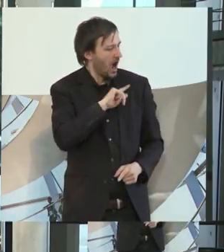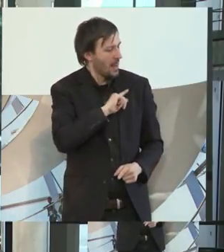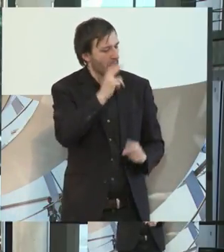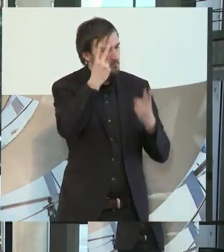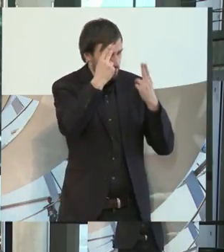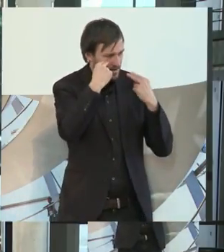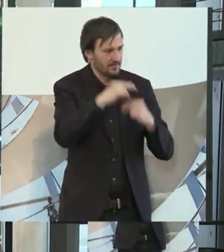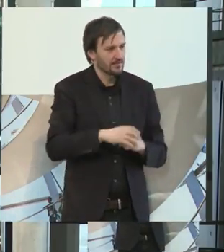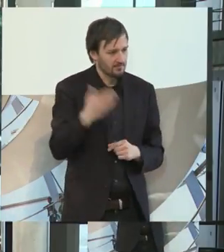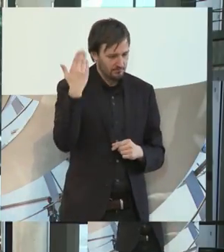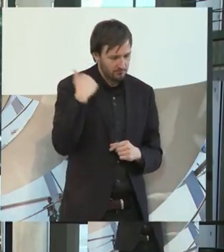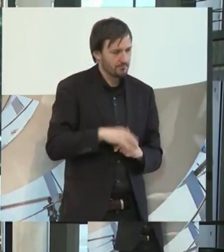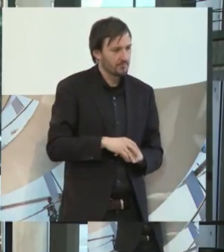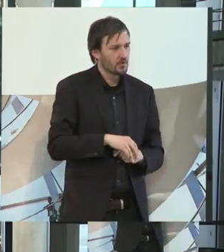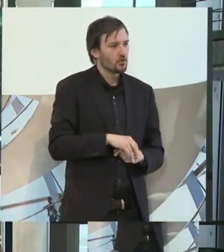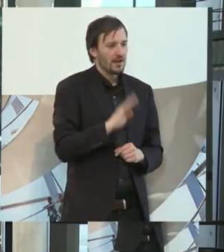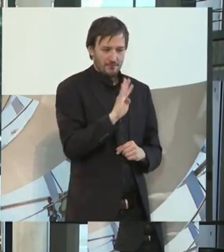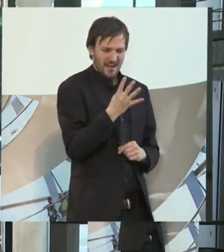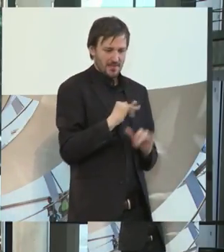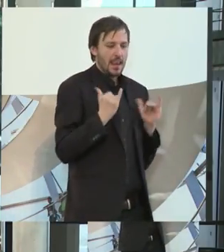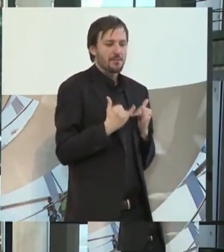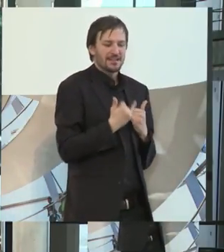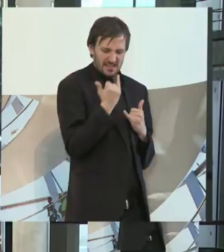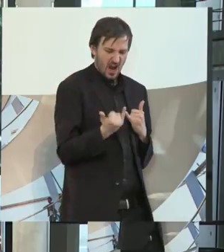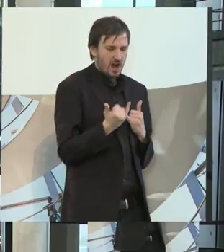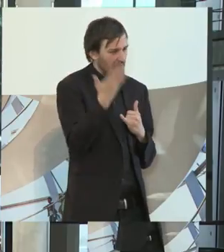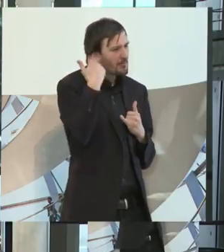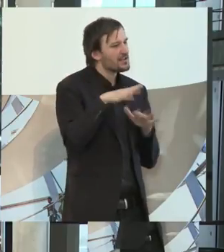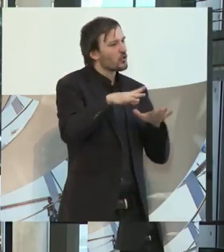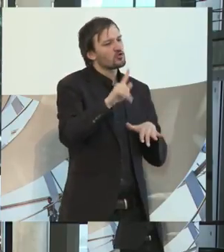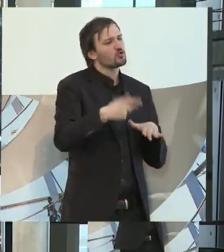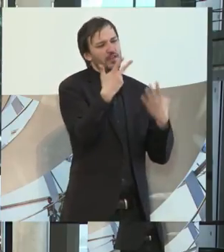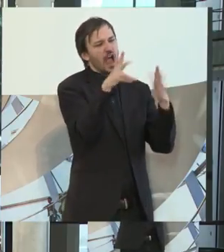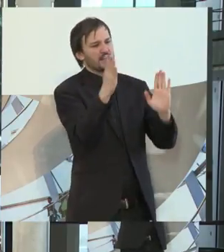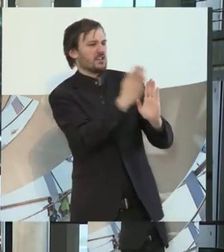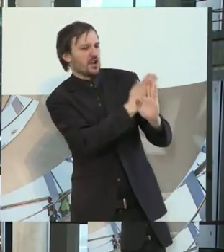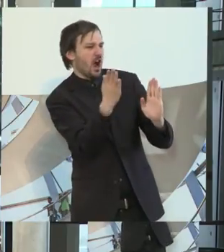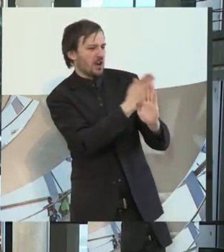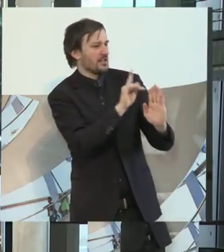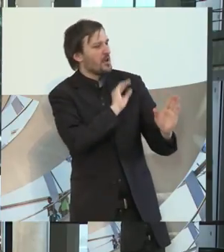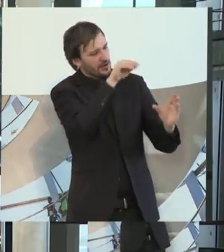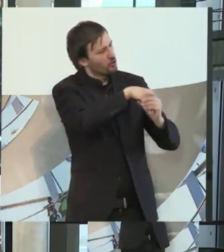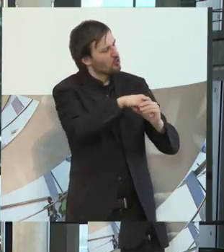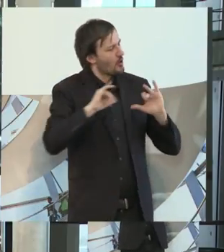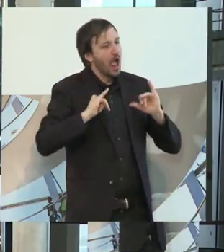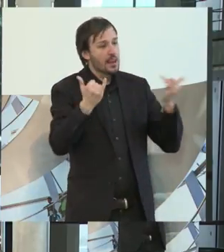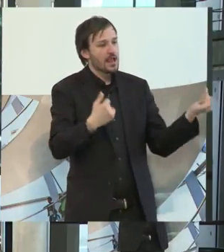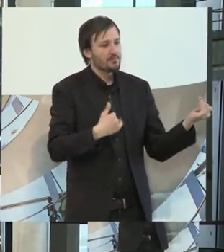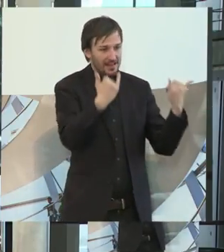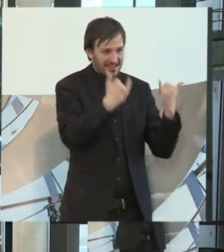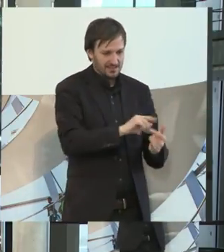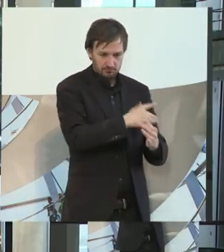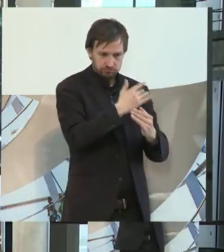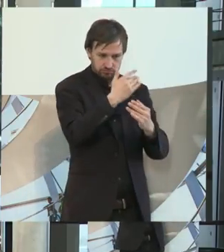Ich habe Inklusion eigentlich nach meinem vierten Lebensjahr in den 80er Jahren gelebt, habe jetzt